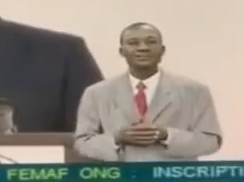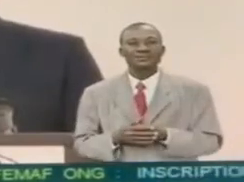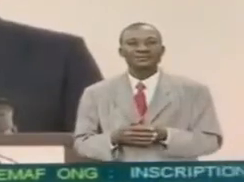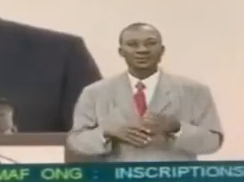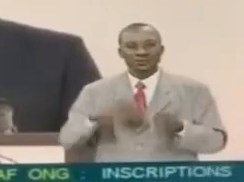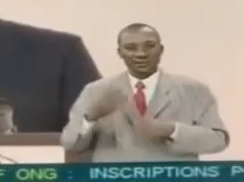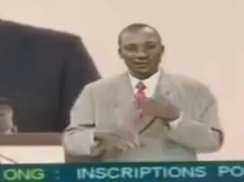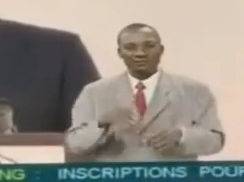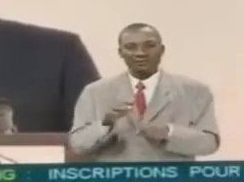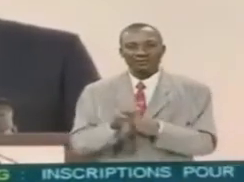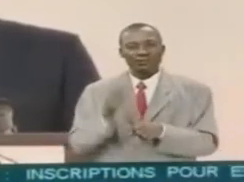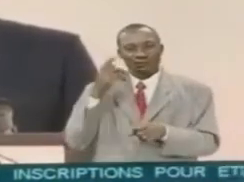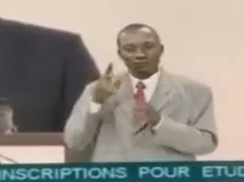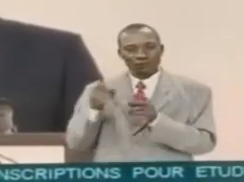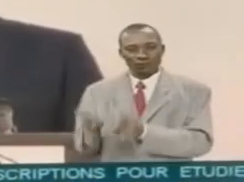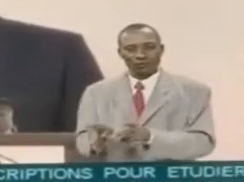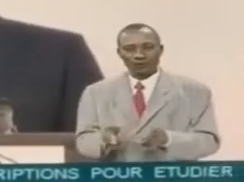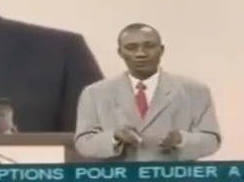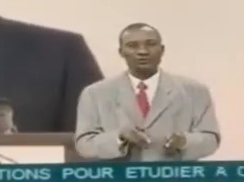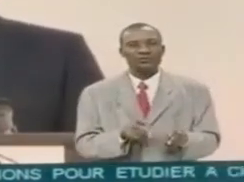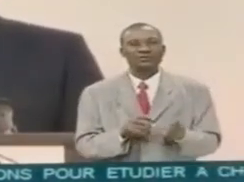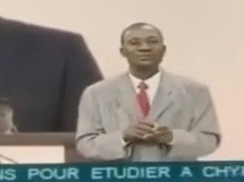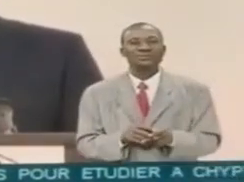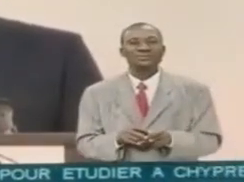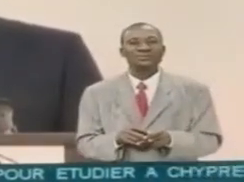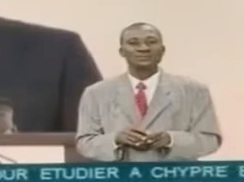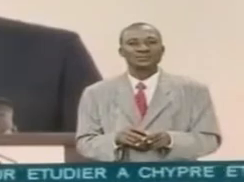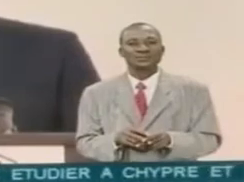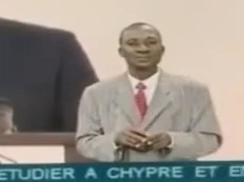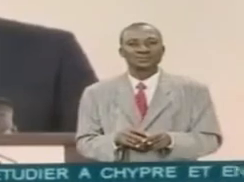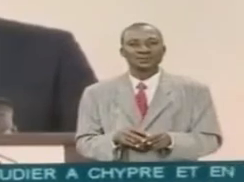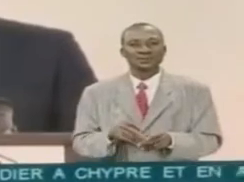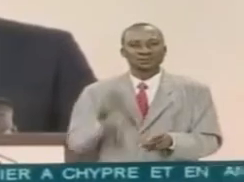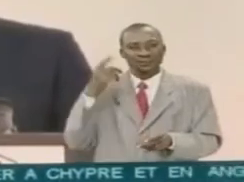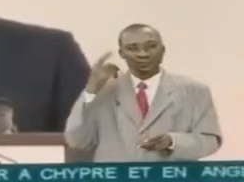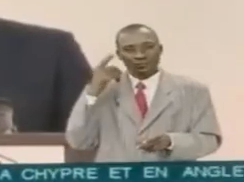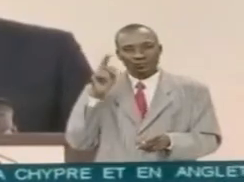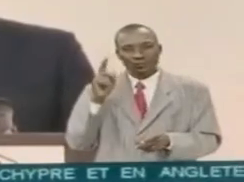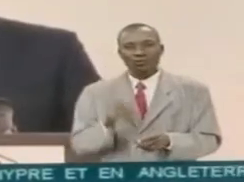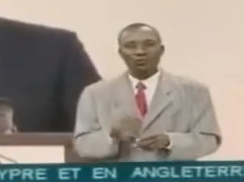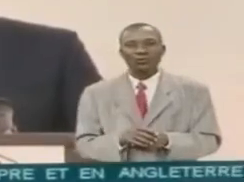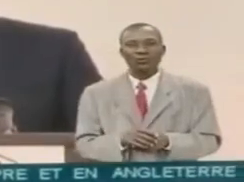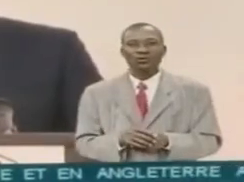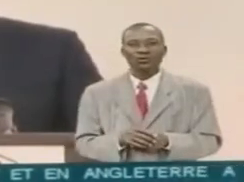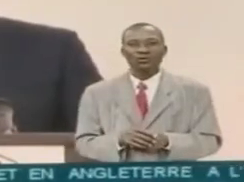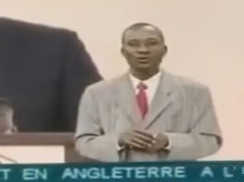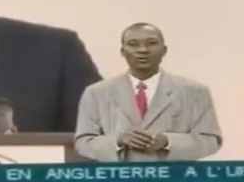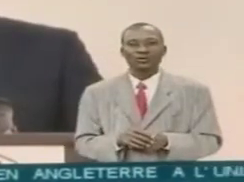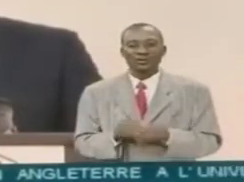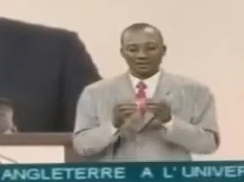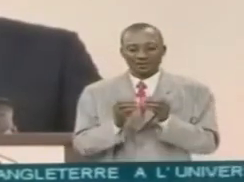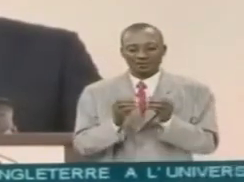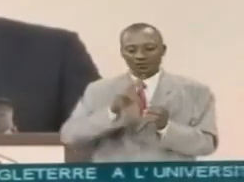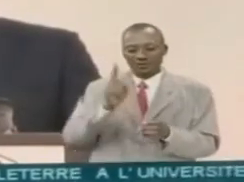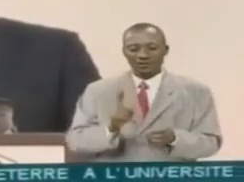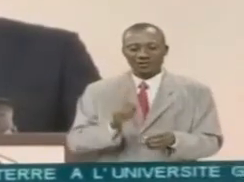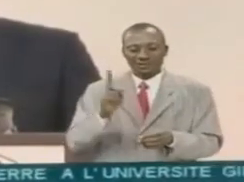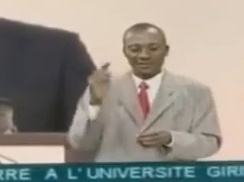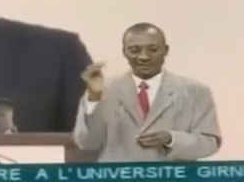consensus politique obtenu au terme de l'accord du 31 décembre